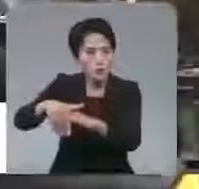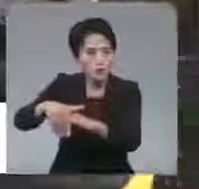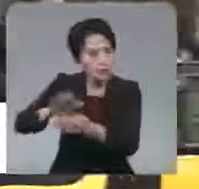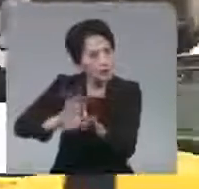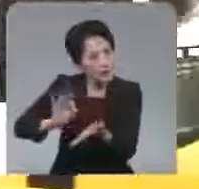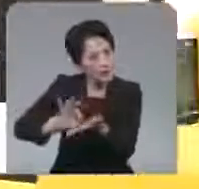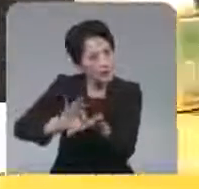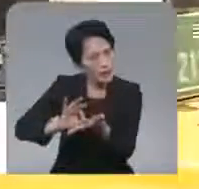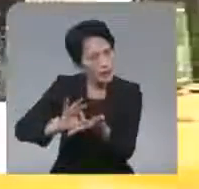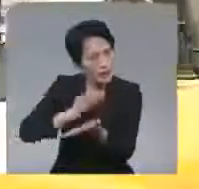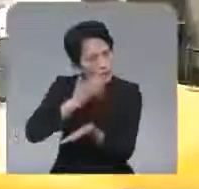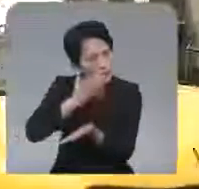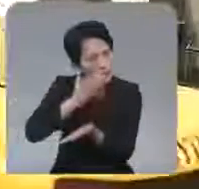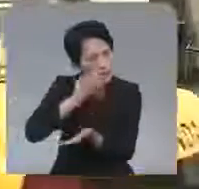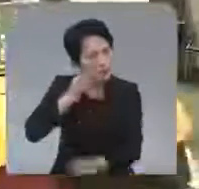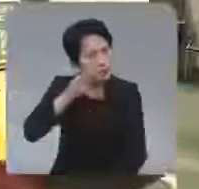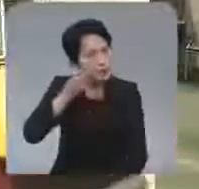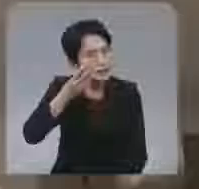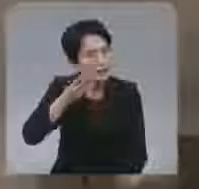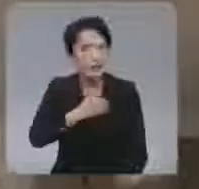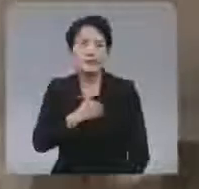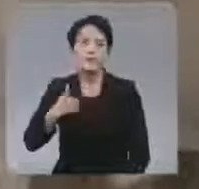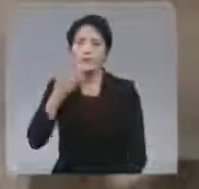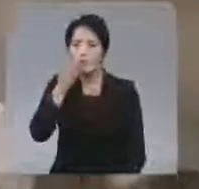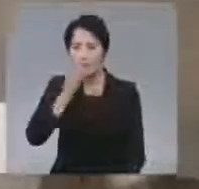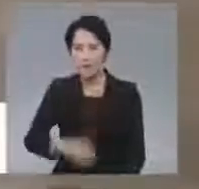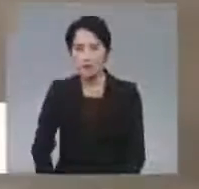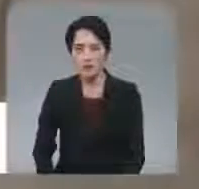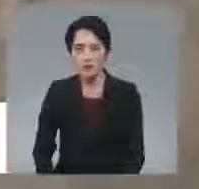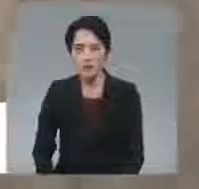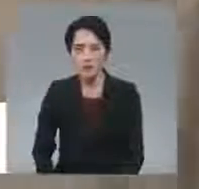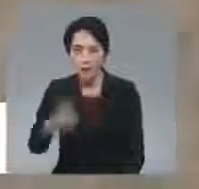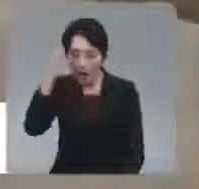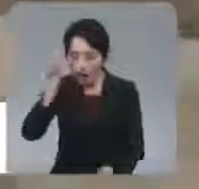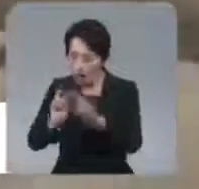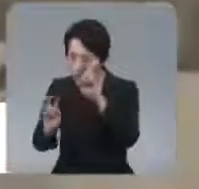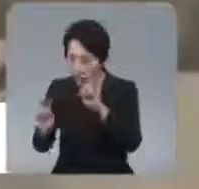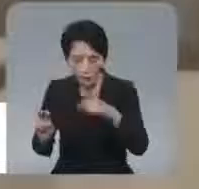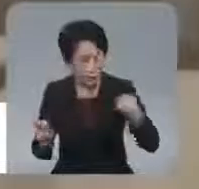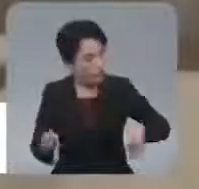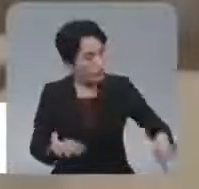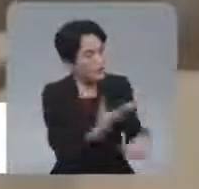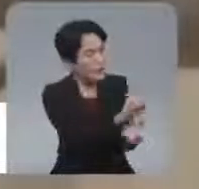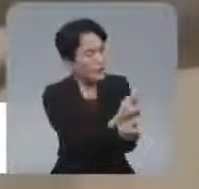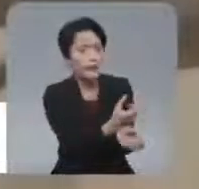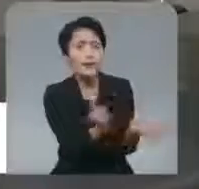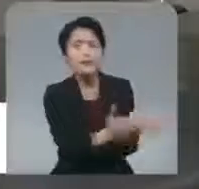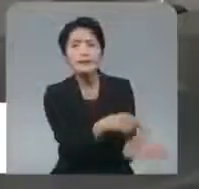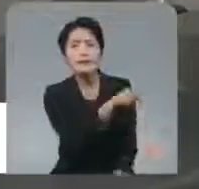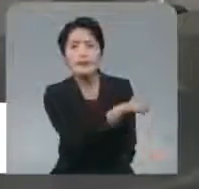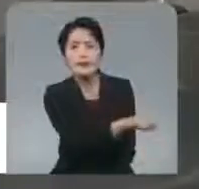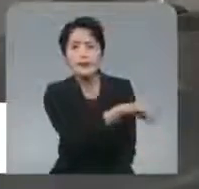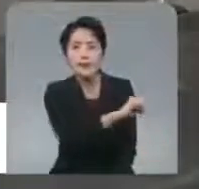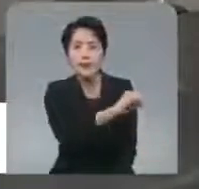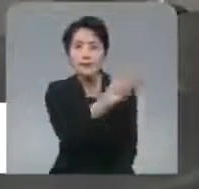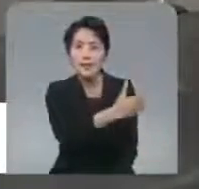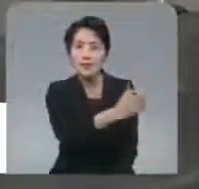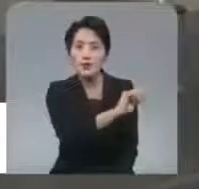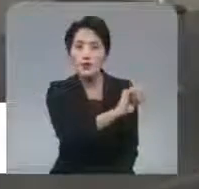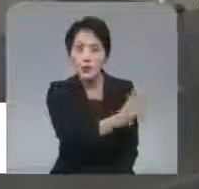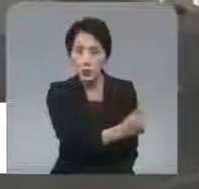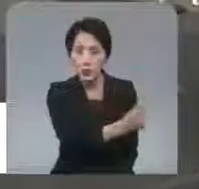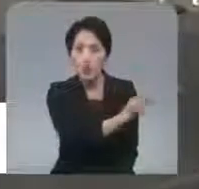韓国への輸出手続きを進めていると明らかにしましたおおおおおおおおおおおおおおお韓国企業が中国で